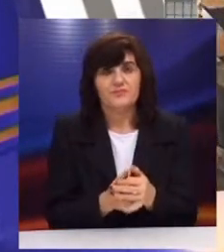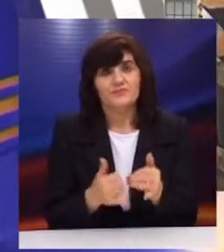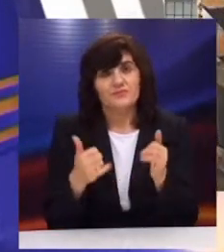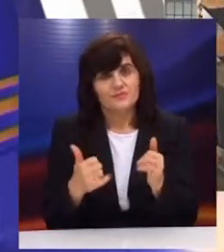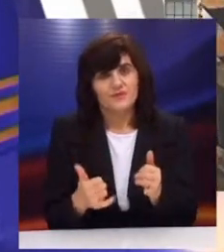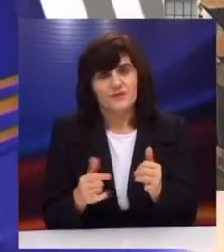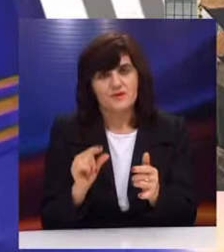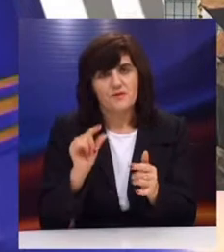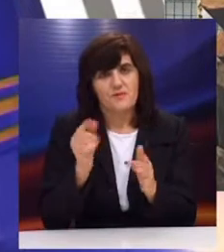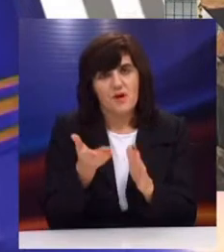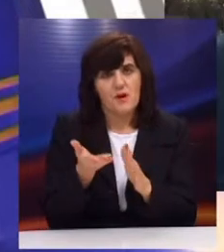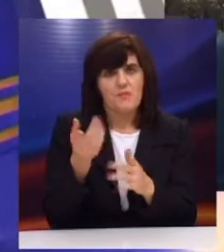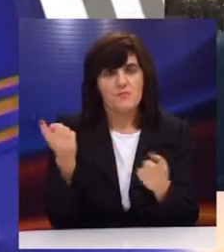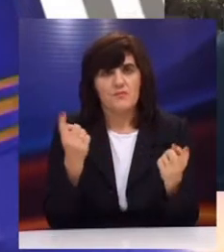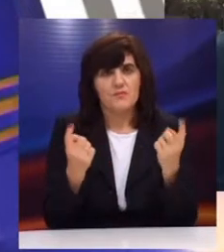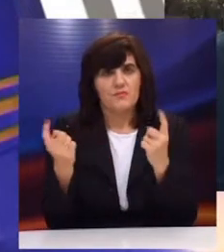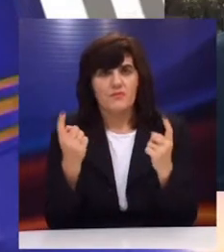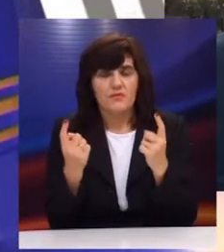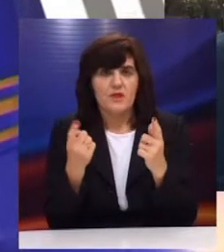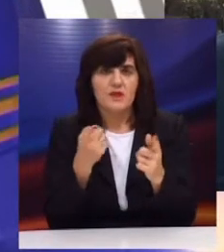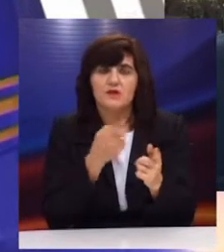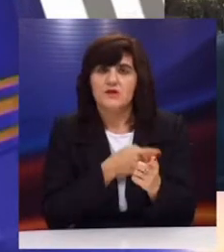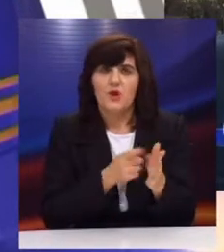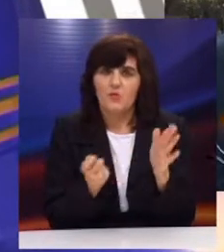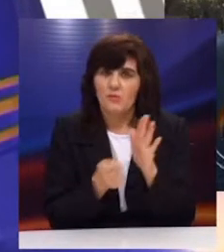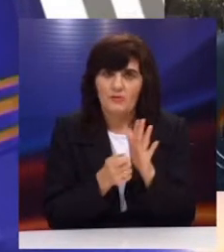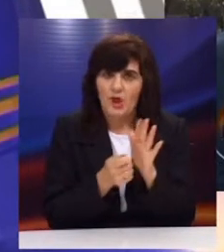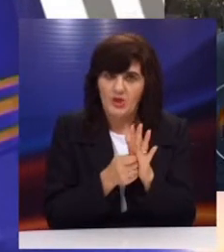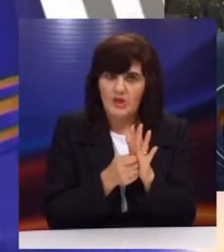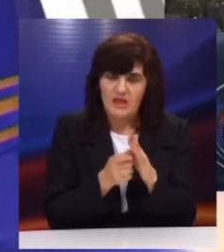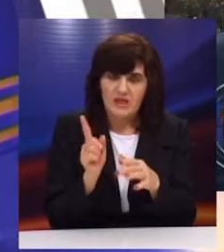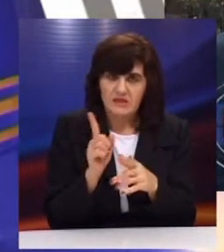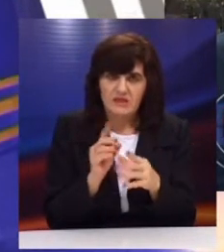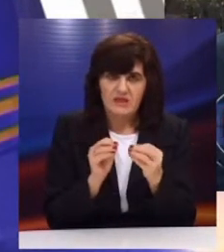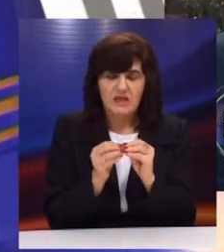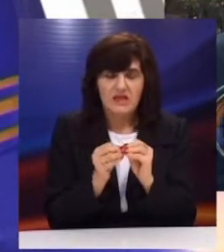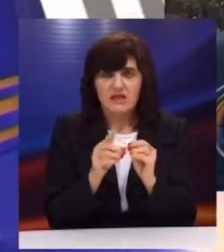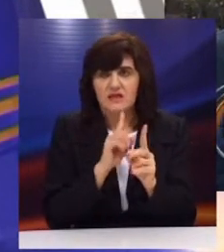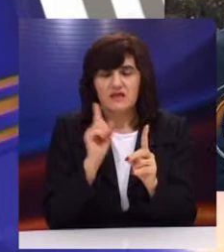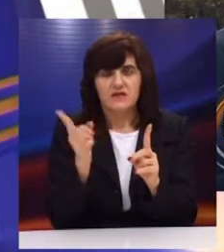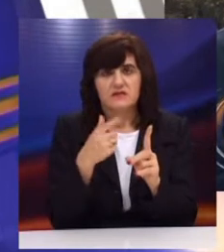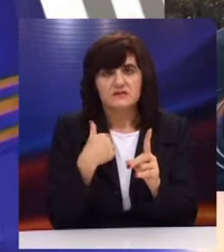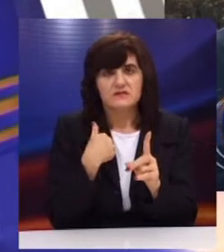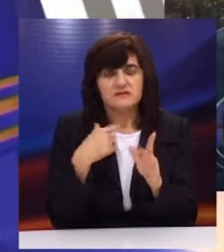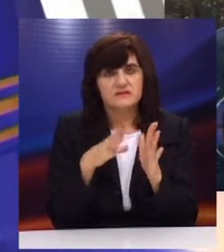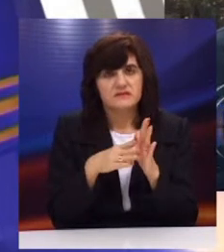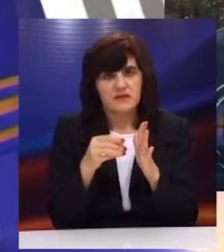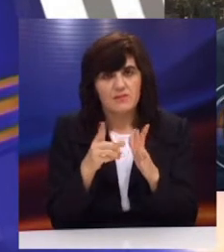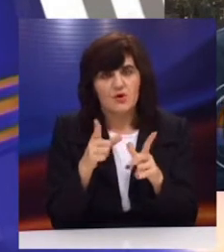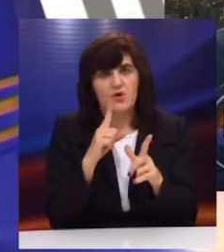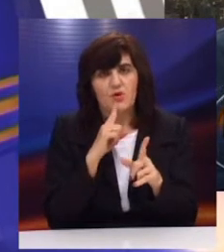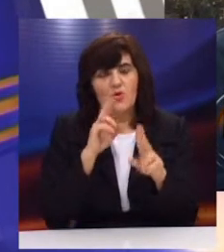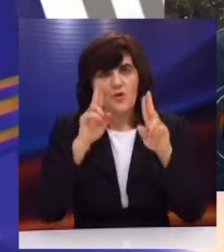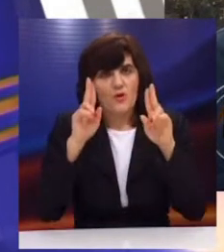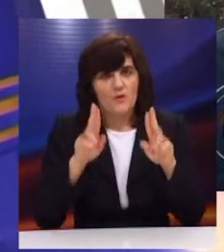povećalo interesovanje građana. Nažalost, prodaja nije što se nas tiče trgovaca, jer ljudi, oni koji su